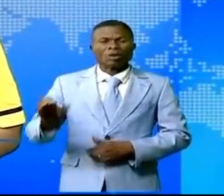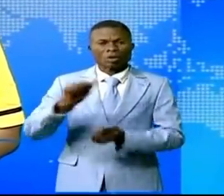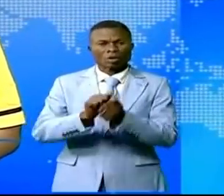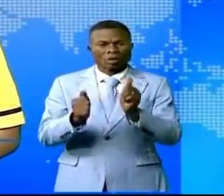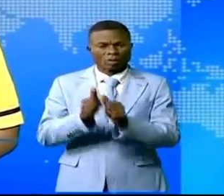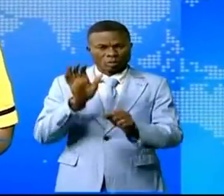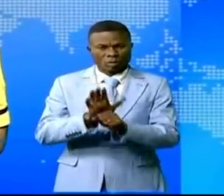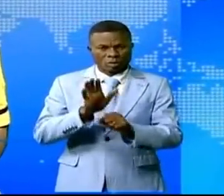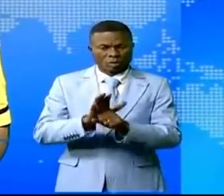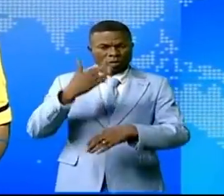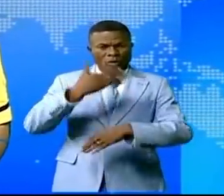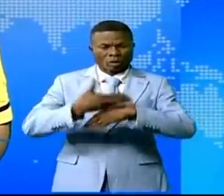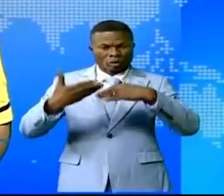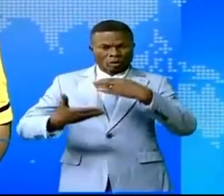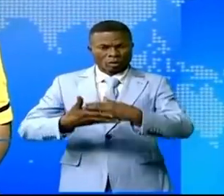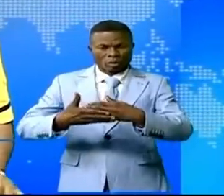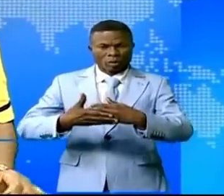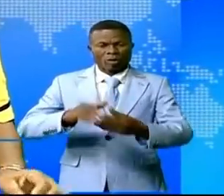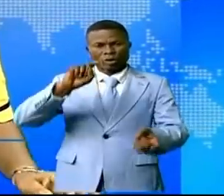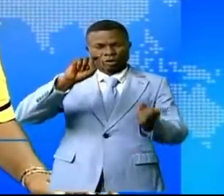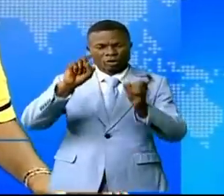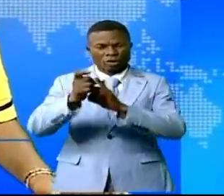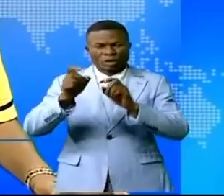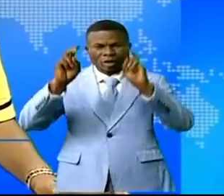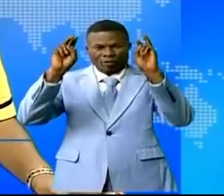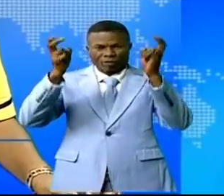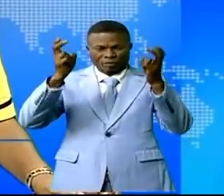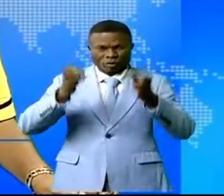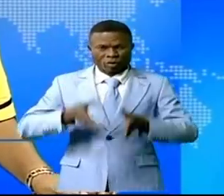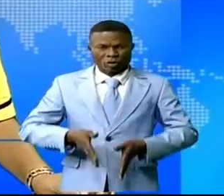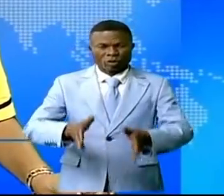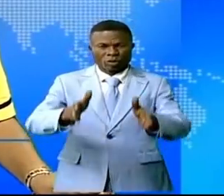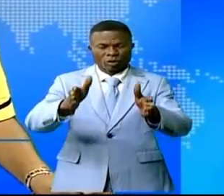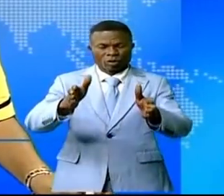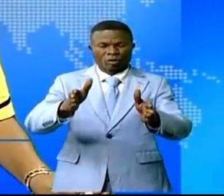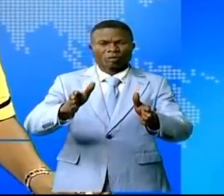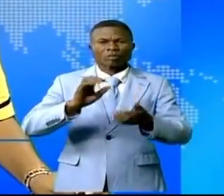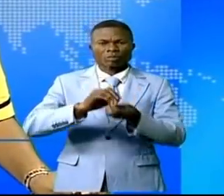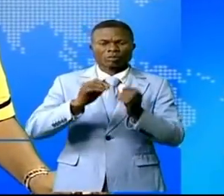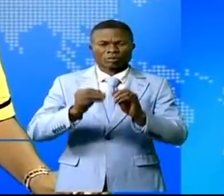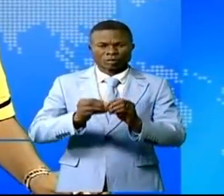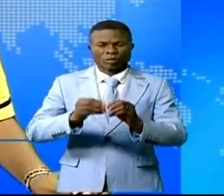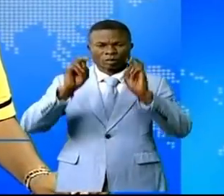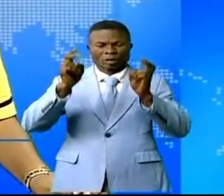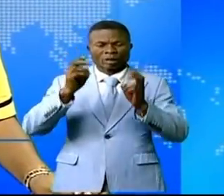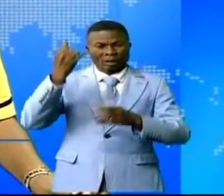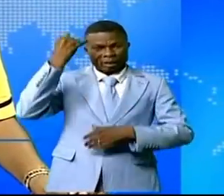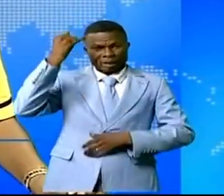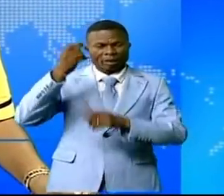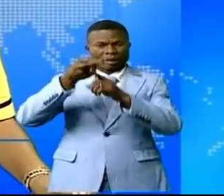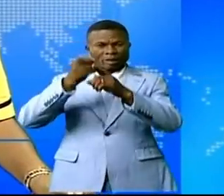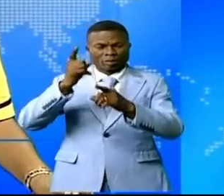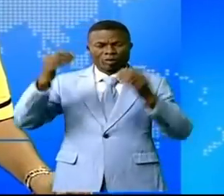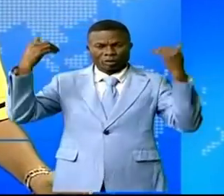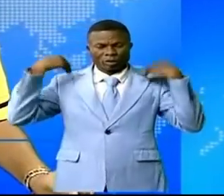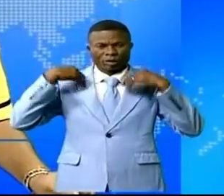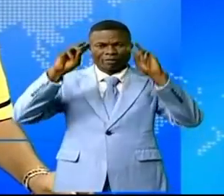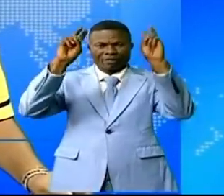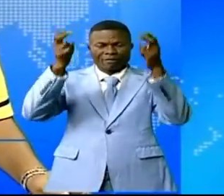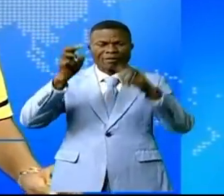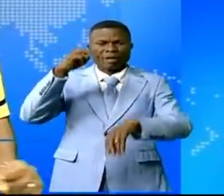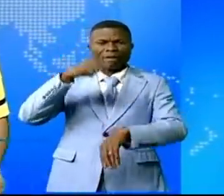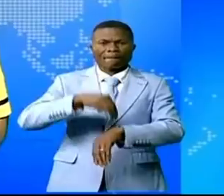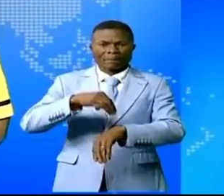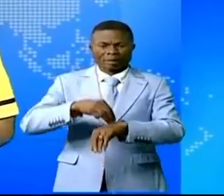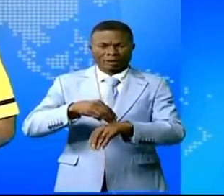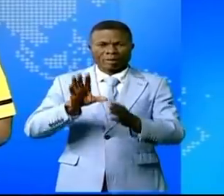la réhabilitation et la modernisation de la voirie urbaine initiée par le maire de Matadi, Maître Patine